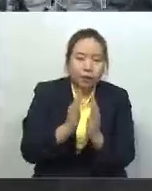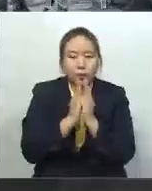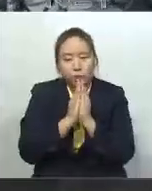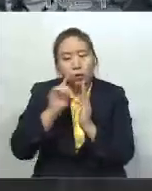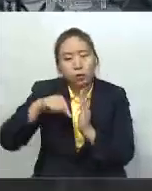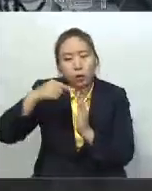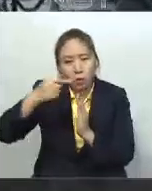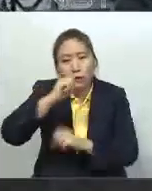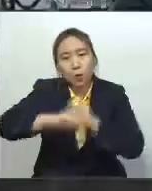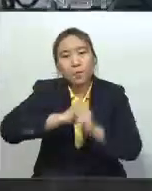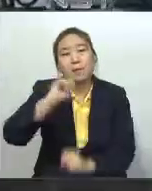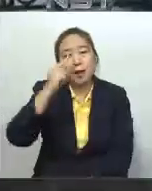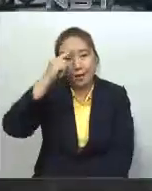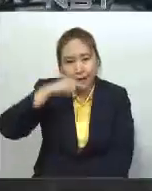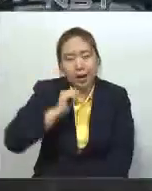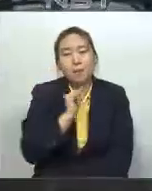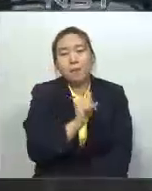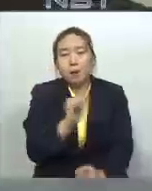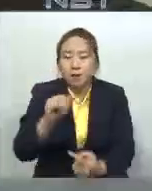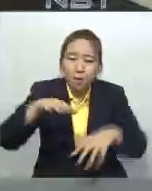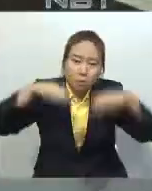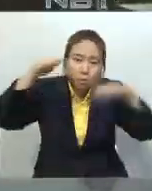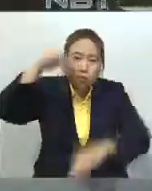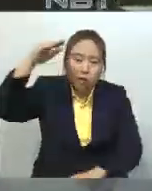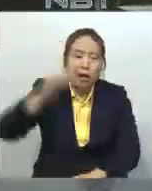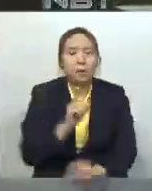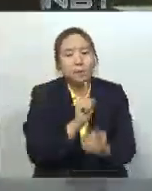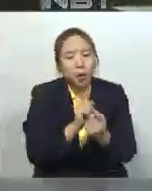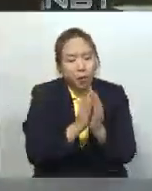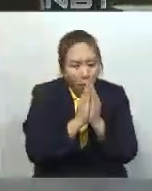นต์ข้ามปีใหม่ไทยกราบไหว้ผู้ใหญ่โดยไม่จำเป็นต้องดื่ม